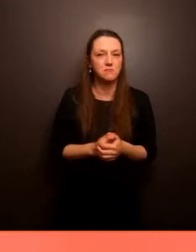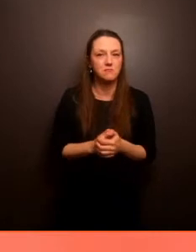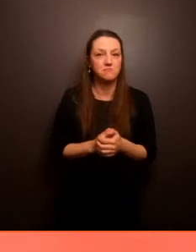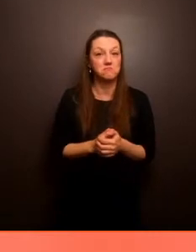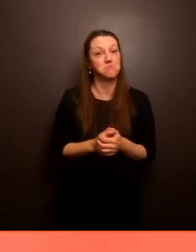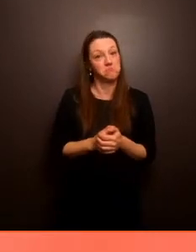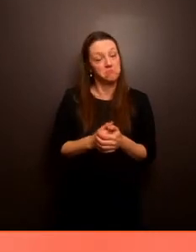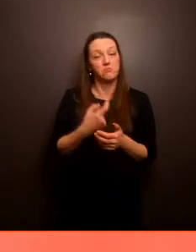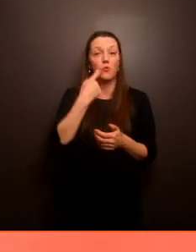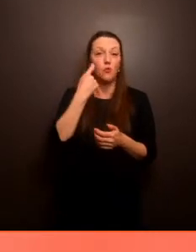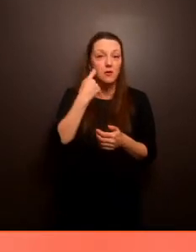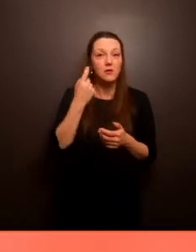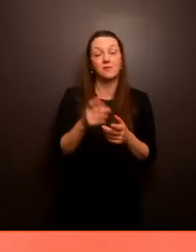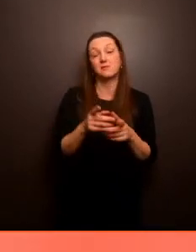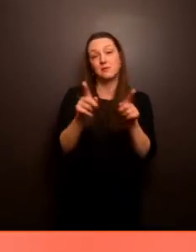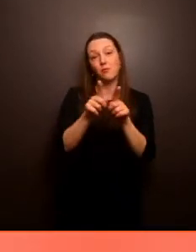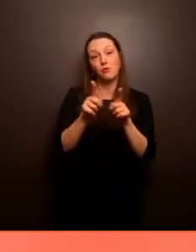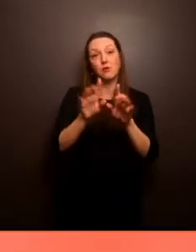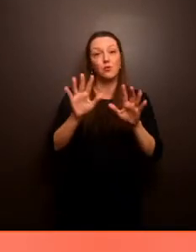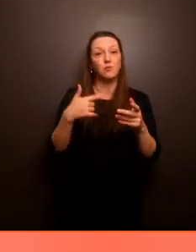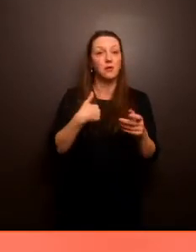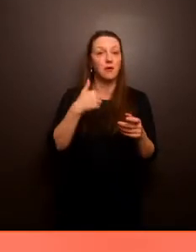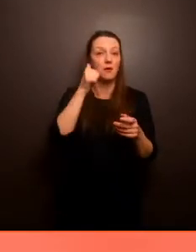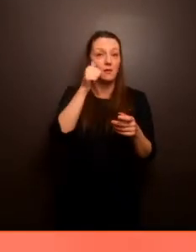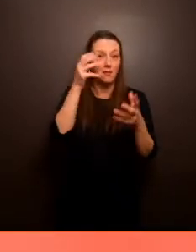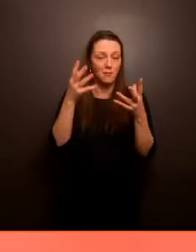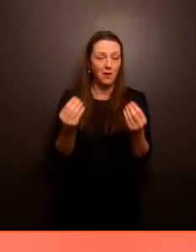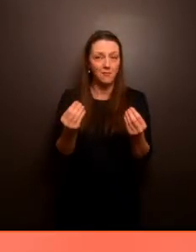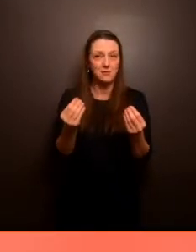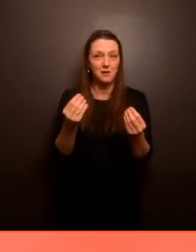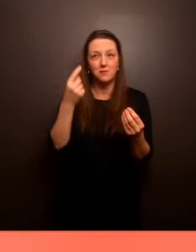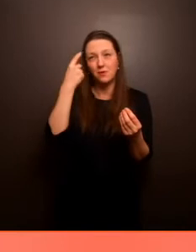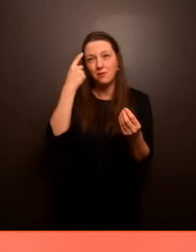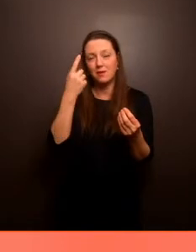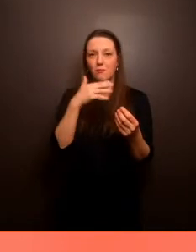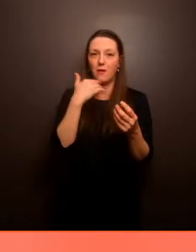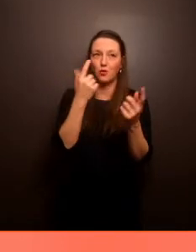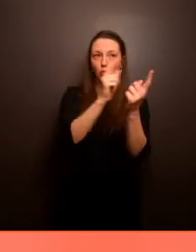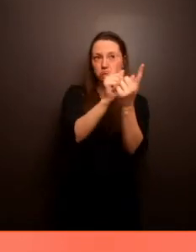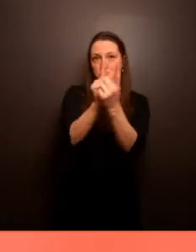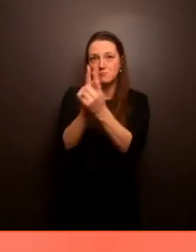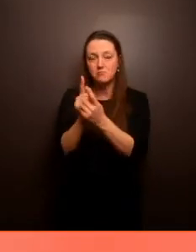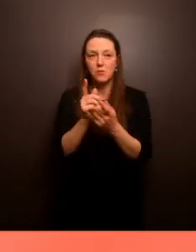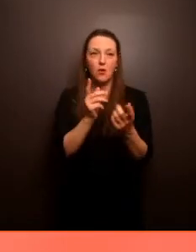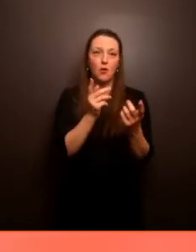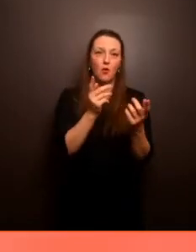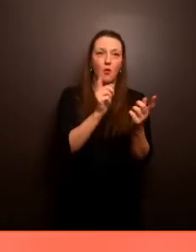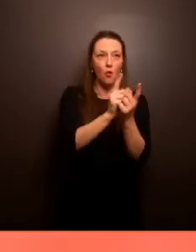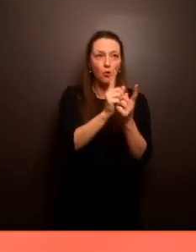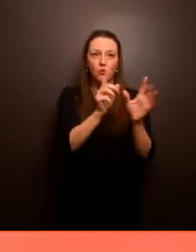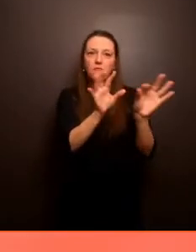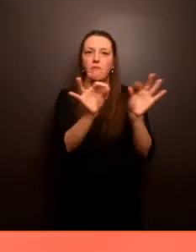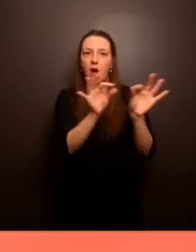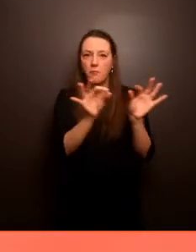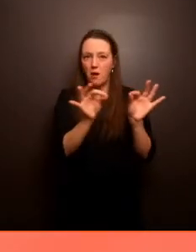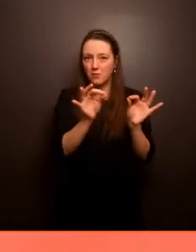Ja mõtlen igapäevaselt ka oma tööste tegemiste peale Fontasest, kus ma kohtun palju kandidaatidega, viin läbi värbamisi, siis